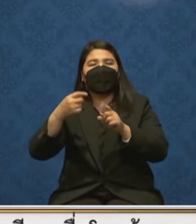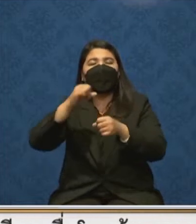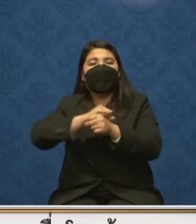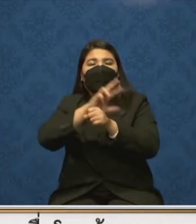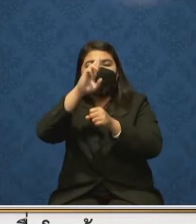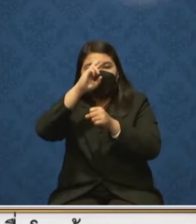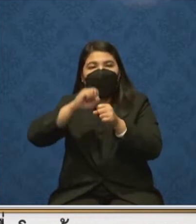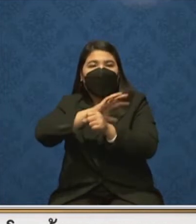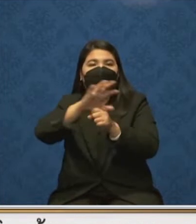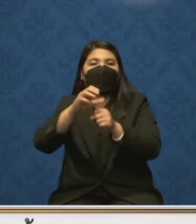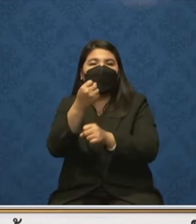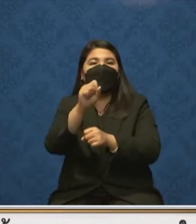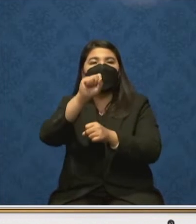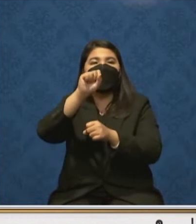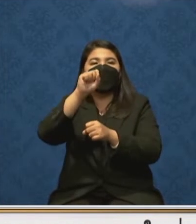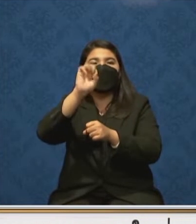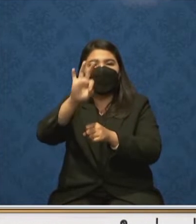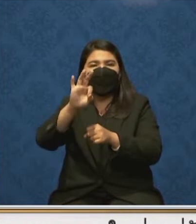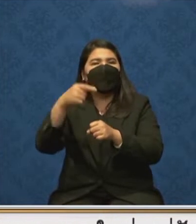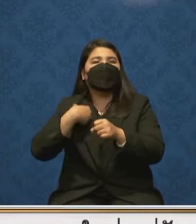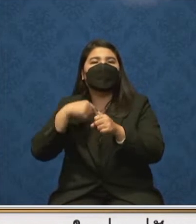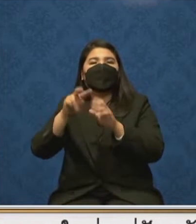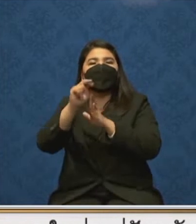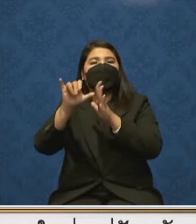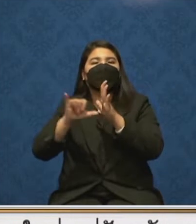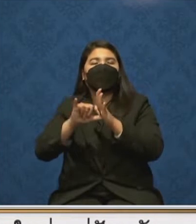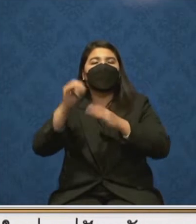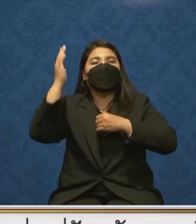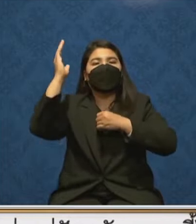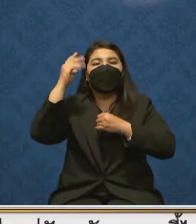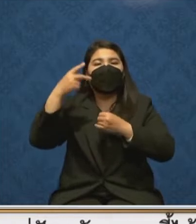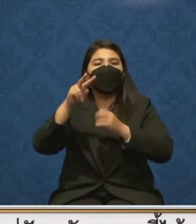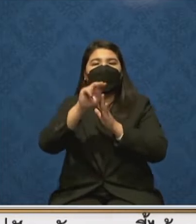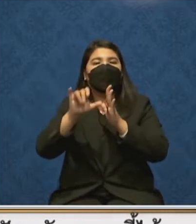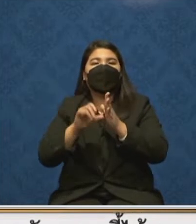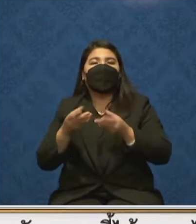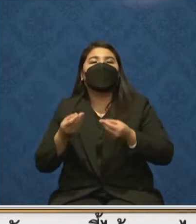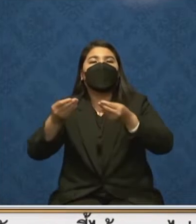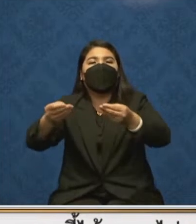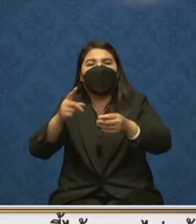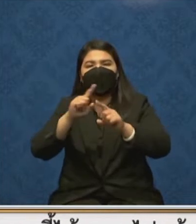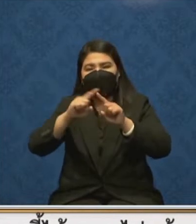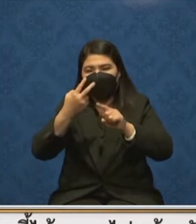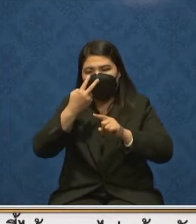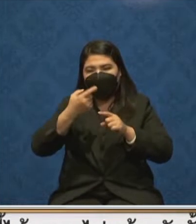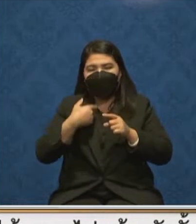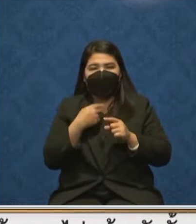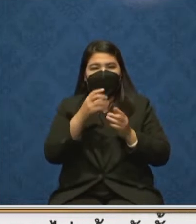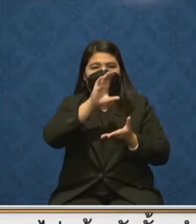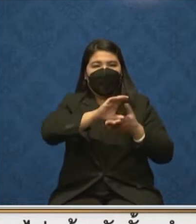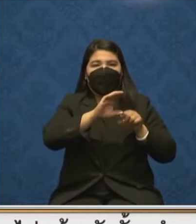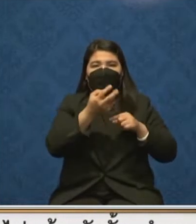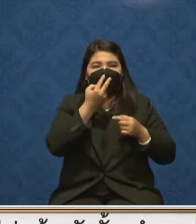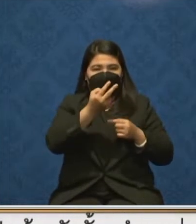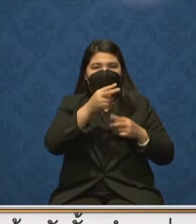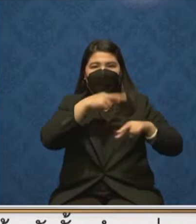2019ซึปากฏแ่ตอนถแหงนโยบายนะคะถแหงมอบนโยบายนะคะพอไปดูงบจรๆไม่มีนะคะป 64ดฉจำได้วาดฉัน